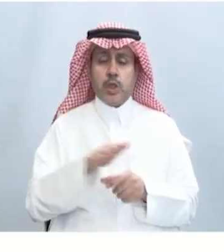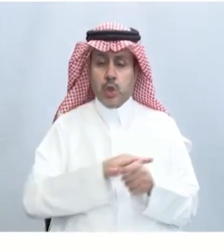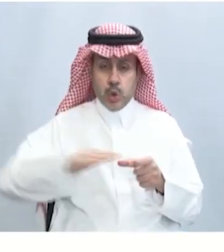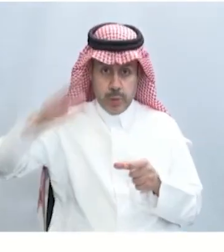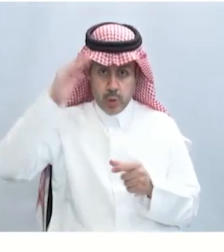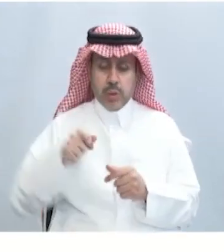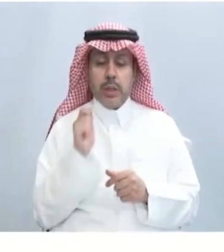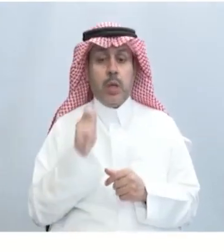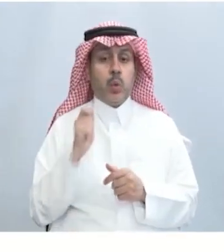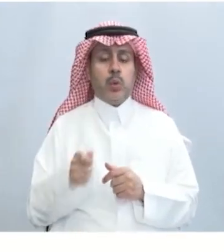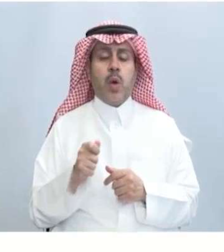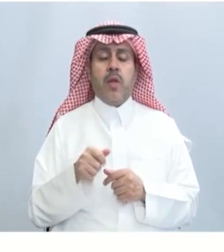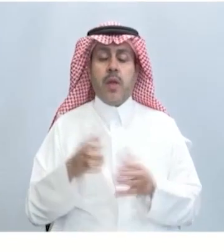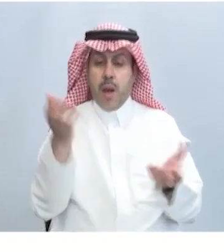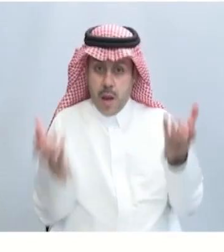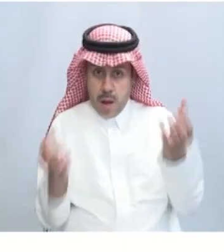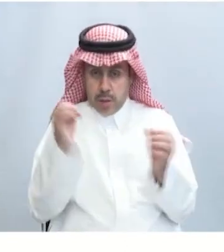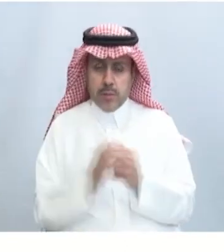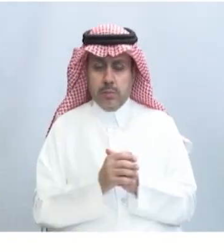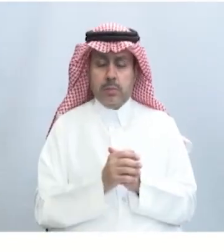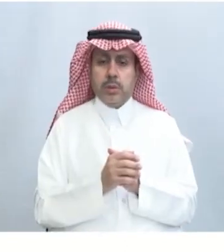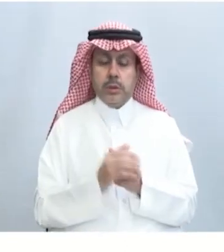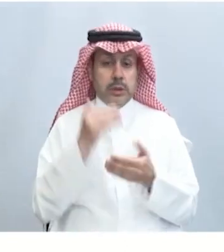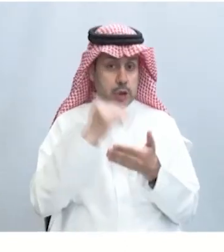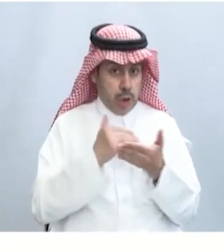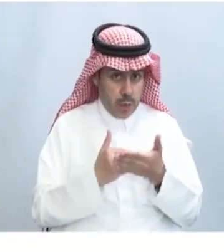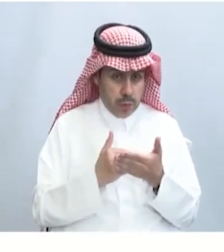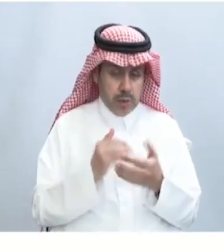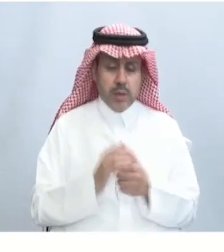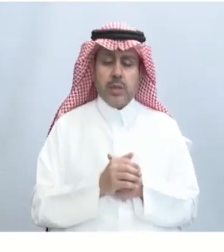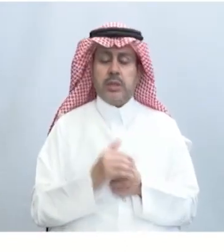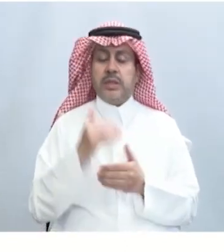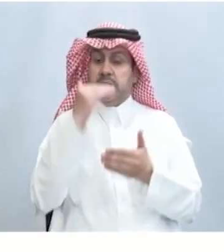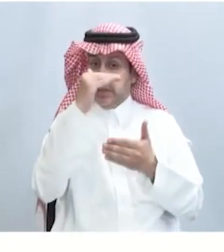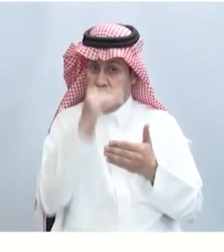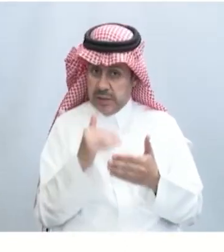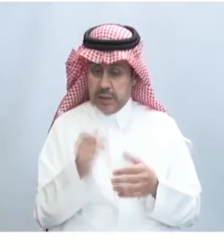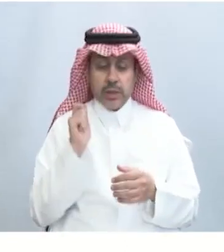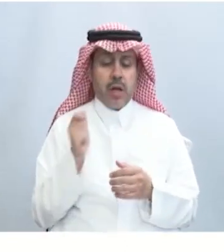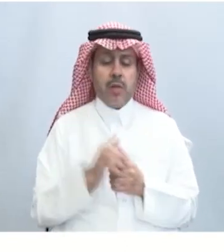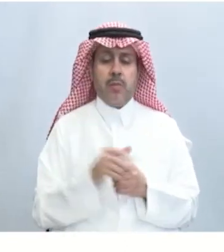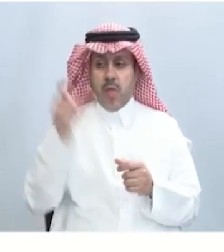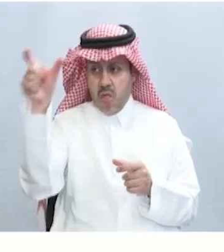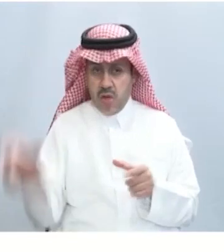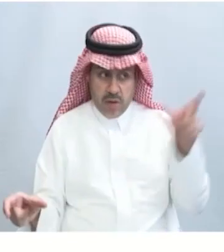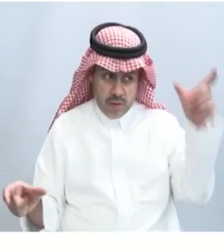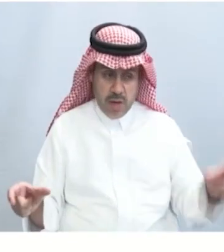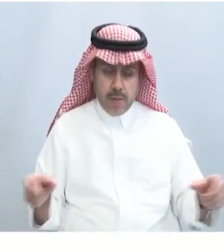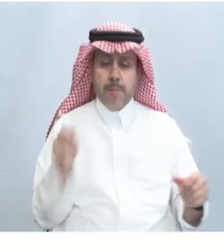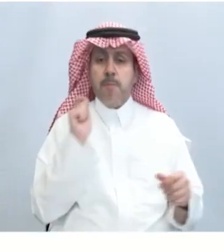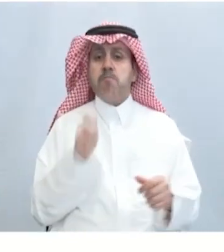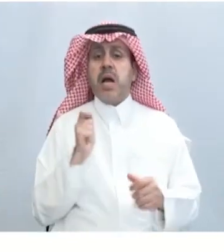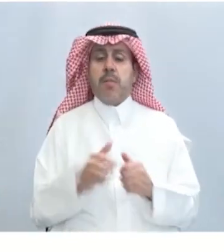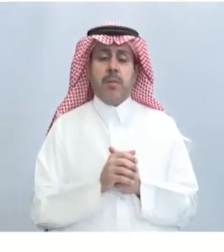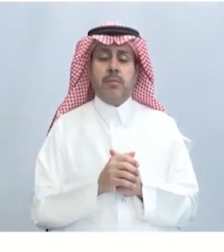التقاضي العادل من خلال الاخذ بمبدا تعدد درجات التقاضي الذي يمكن ل المتقاضين امام المحاكم